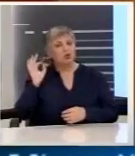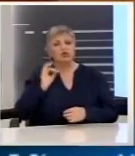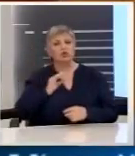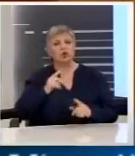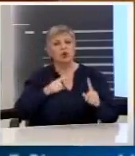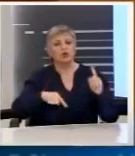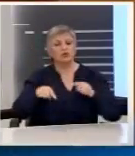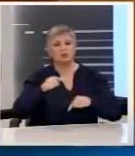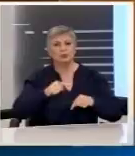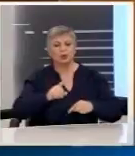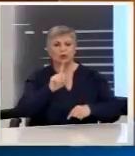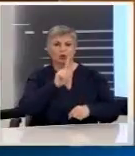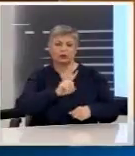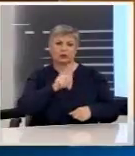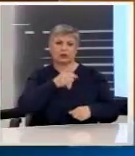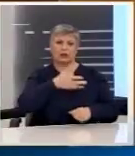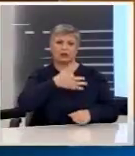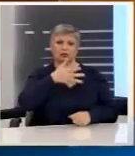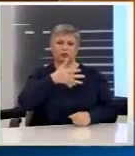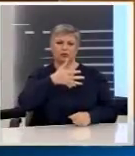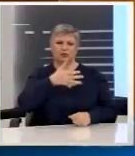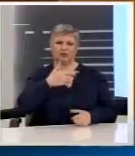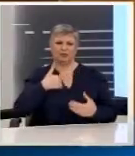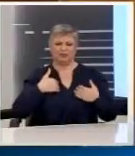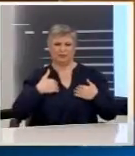είναι λίγο περίεργη ομολογία αυτή.